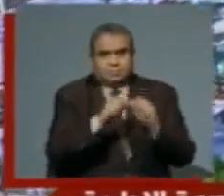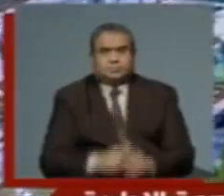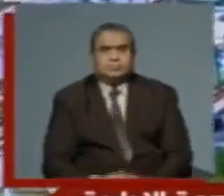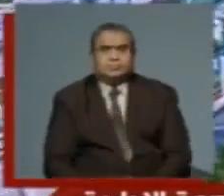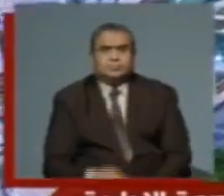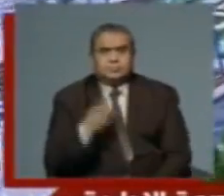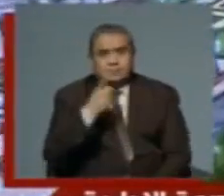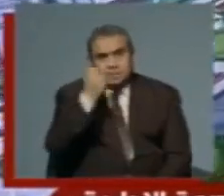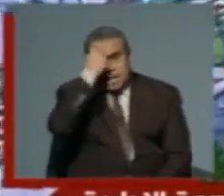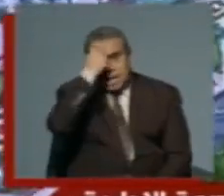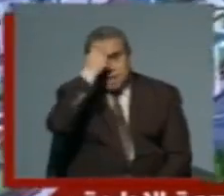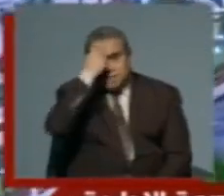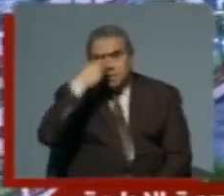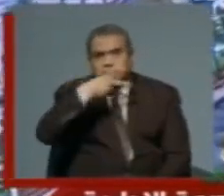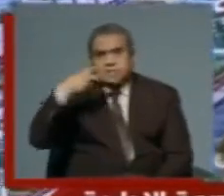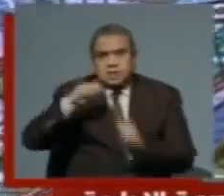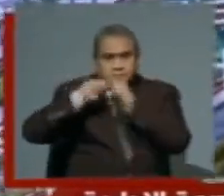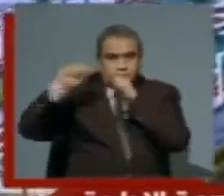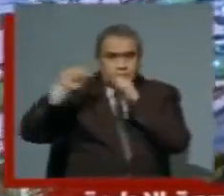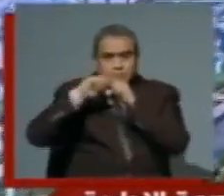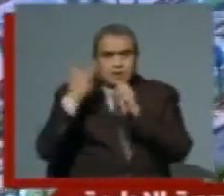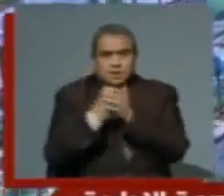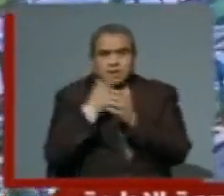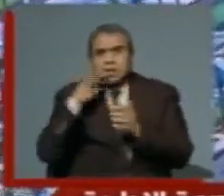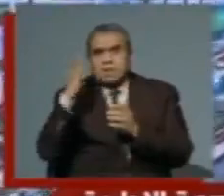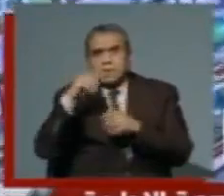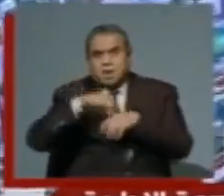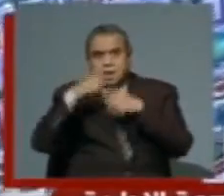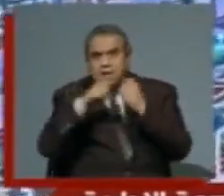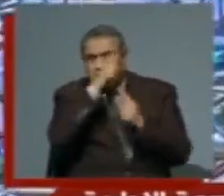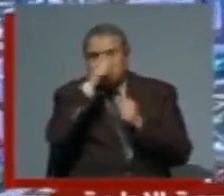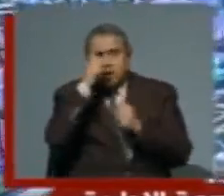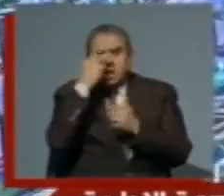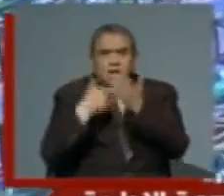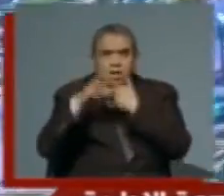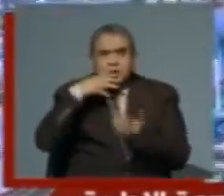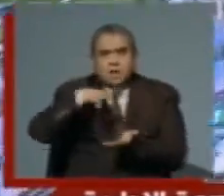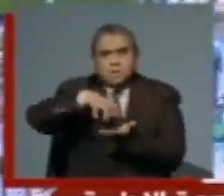متر البوابه الجنوبيه عباره عن مسطح